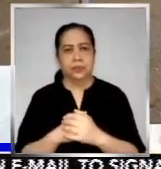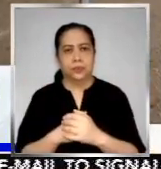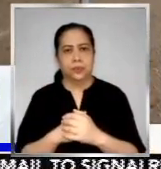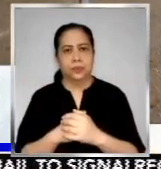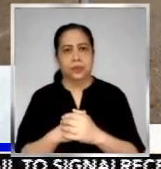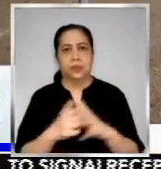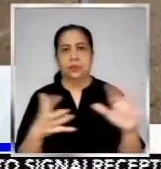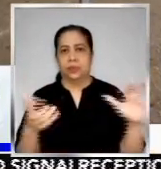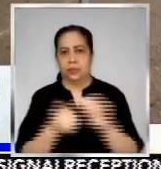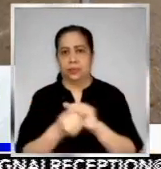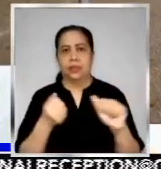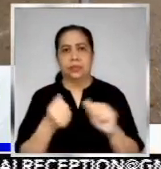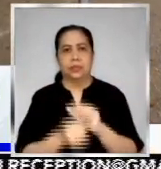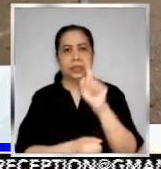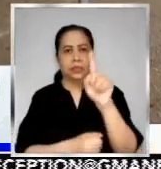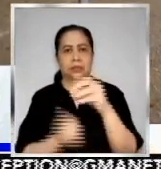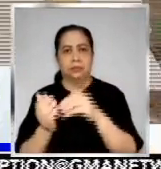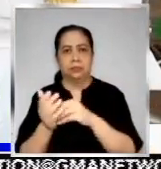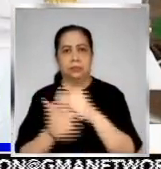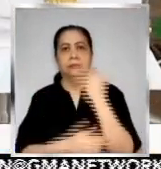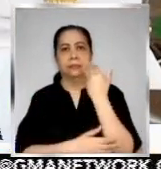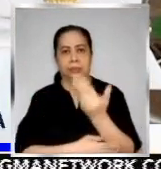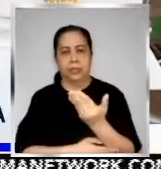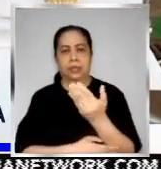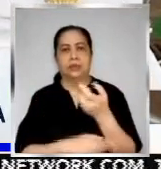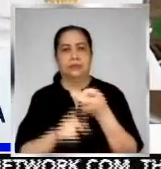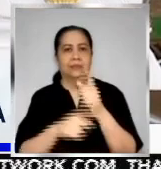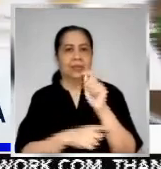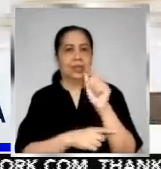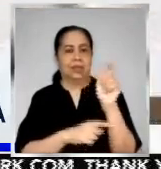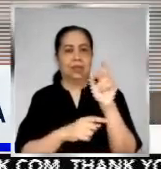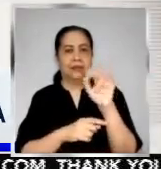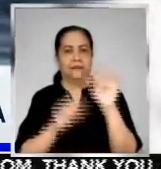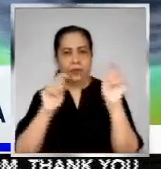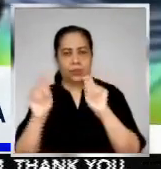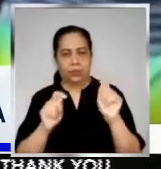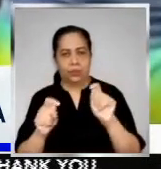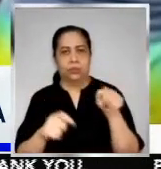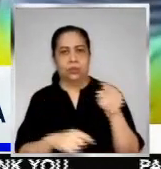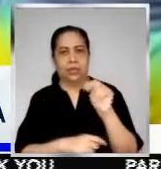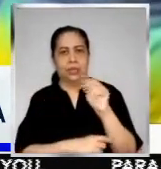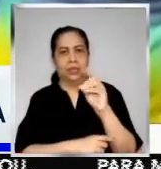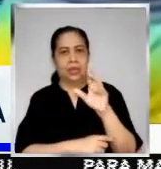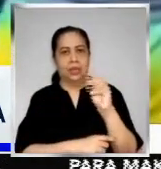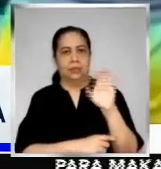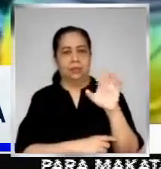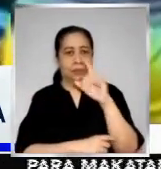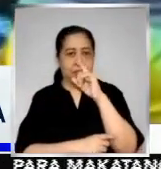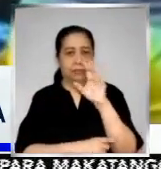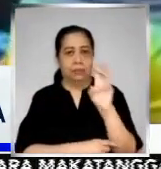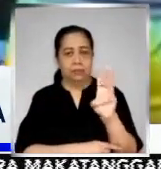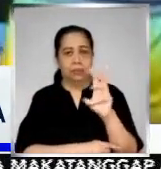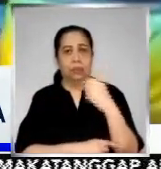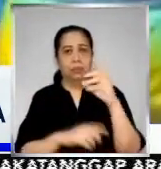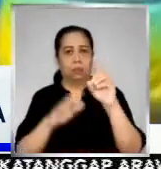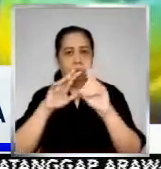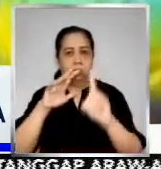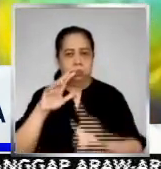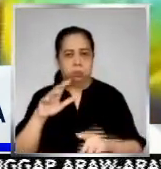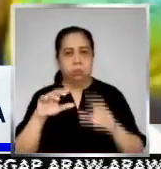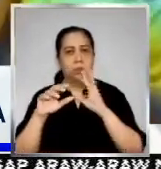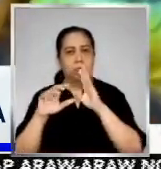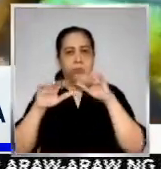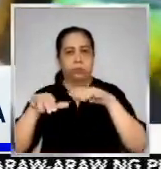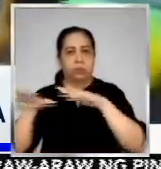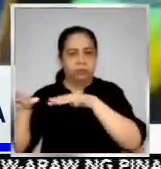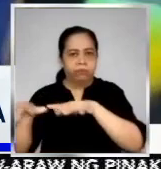Isa lang ang naitalang patay sa bagyo base sa NDRRMC. Yan ang 6 na taong gulang na batang nalunod matapos daw tangayin ng malakas na